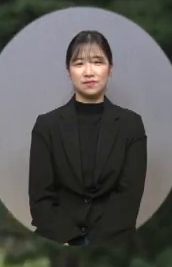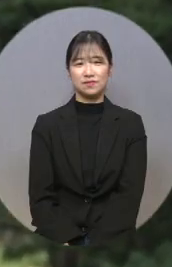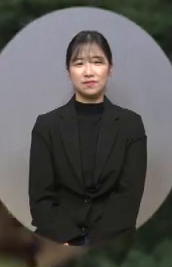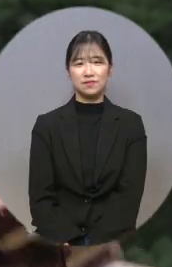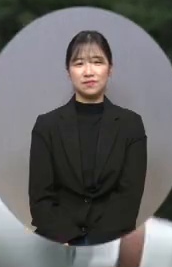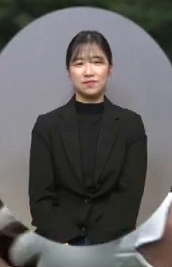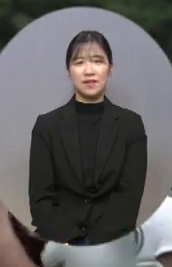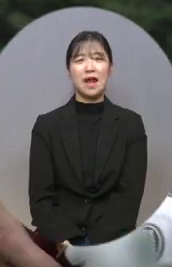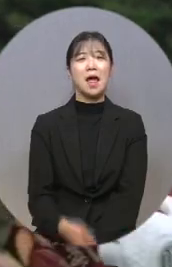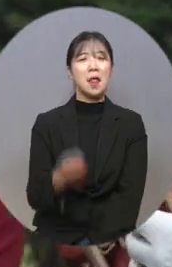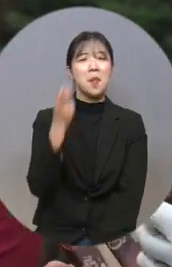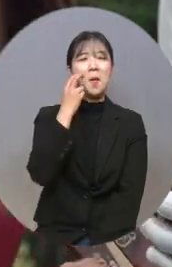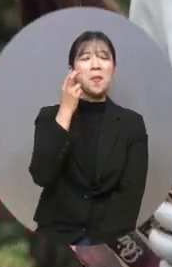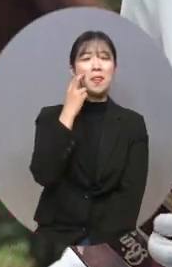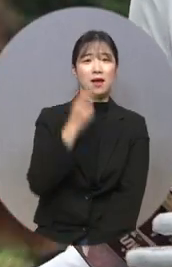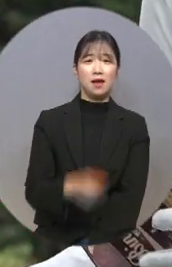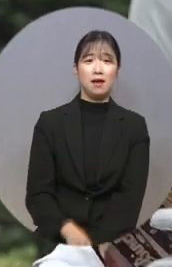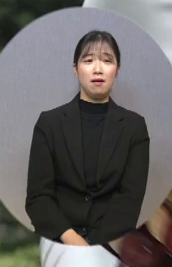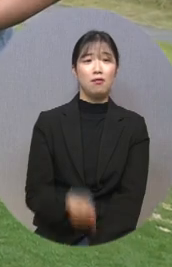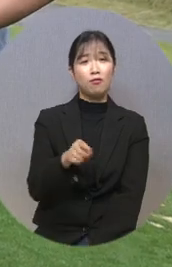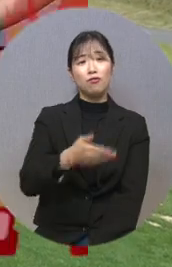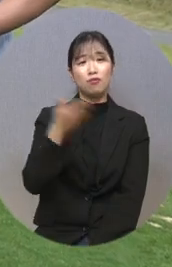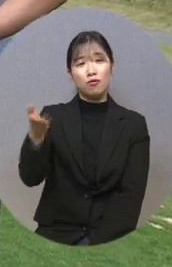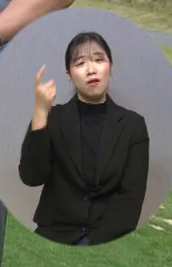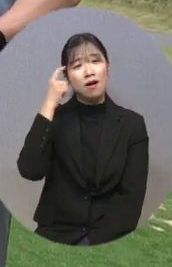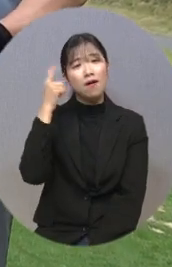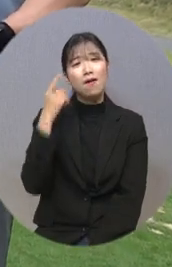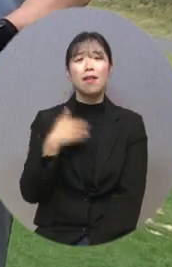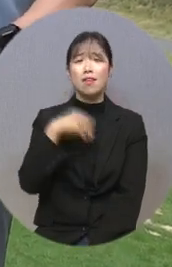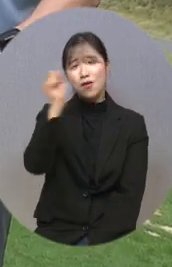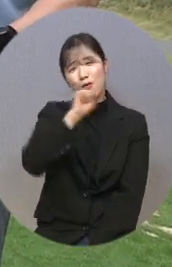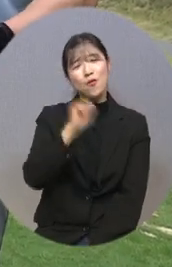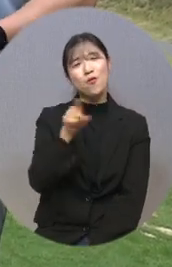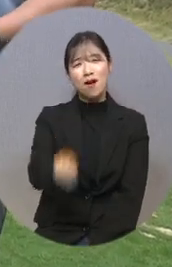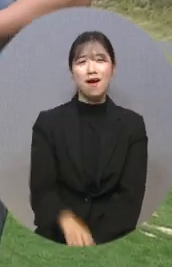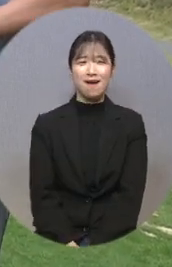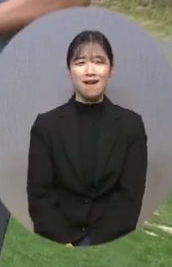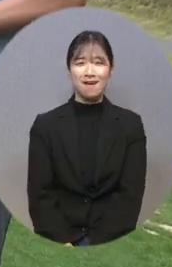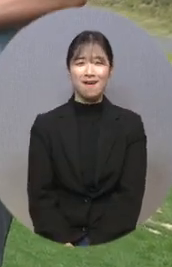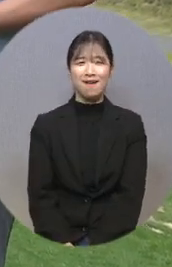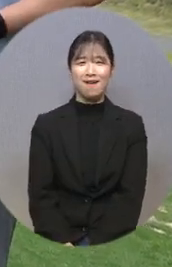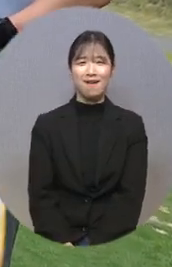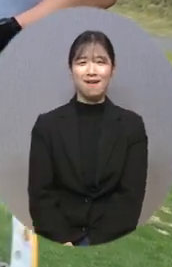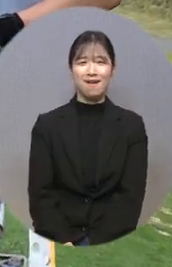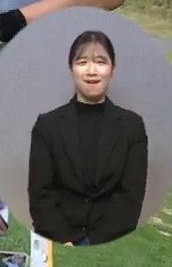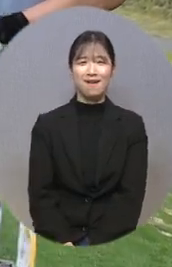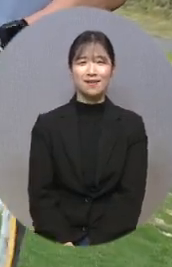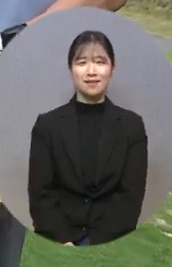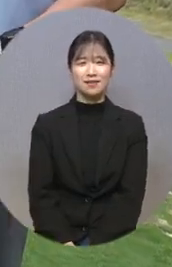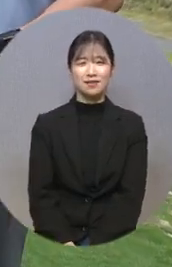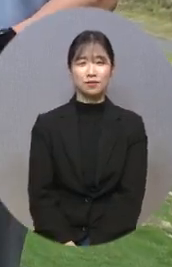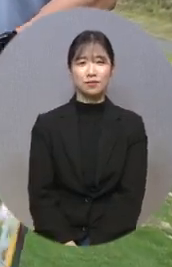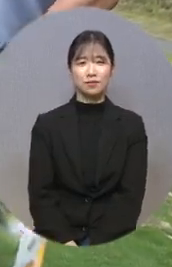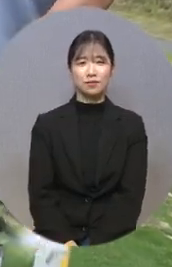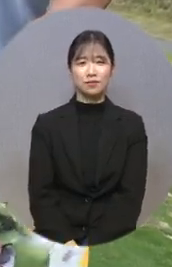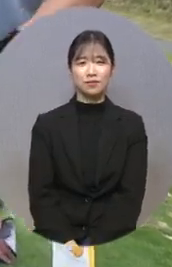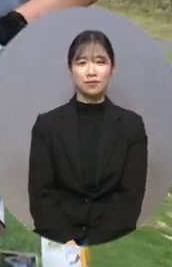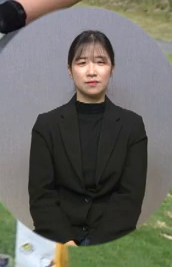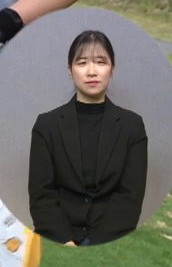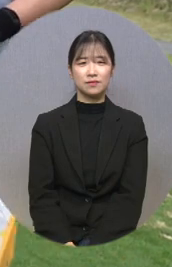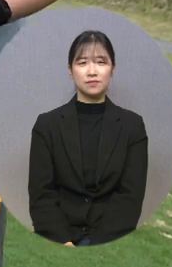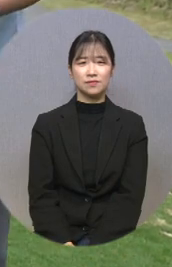농담이냐? 아, 왜가 왜 주냐? 나 좋아한다, 야! 아, 왜 주냐? 야, 다시 이거